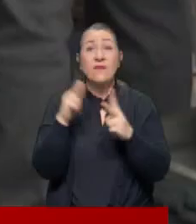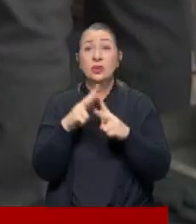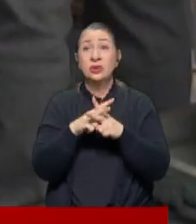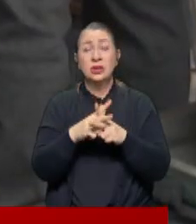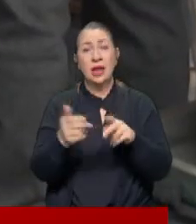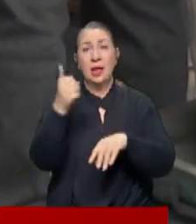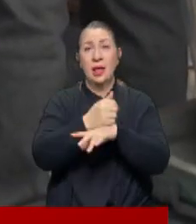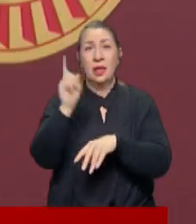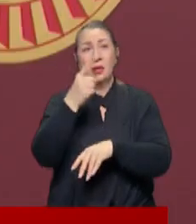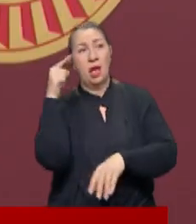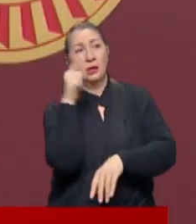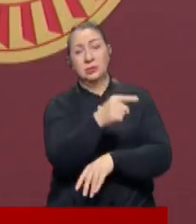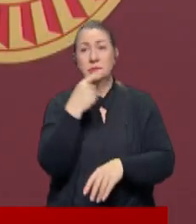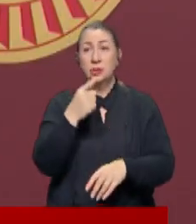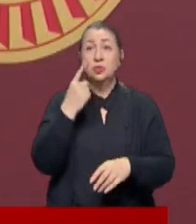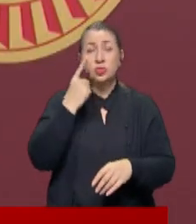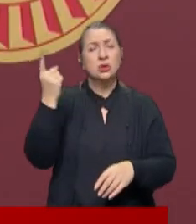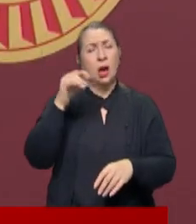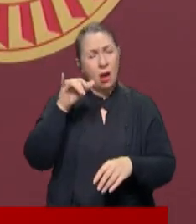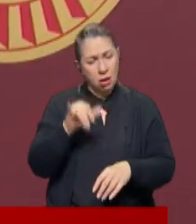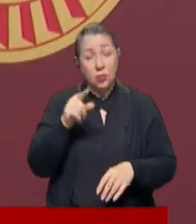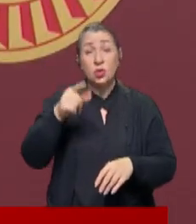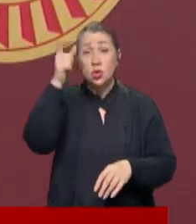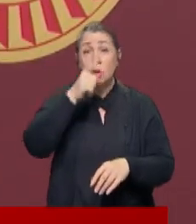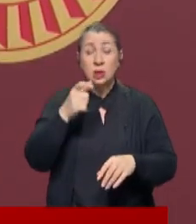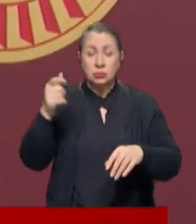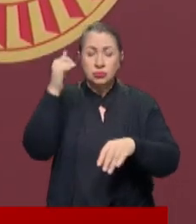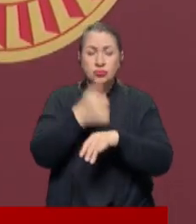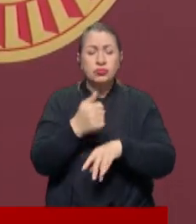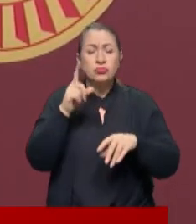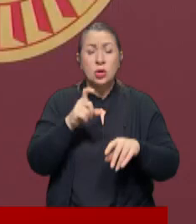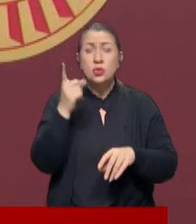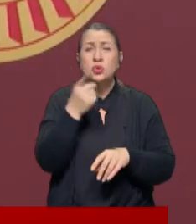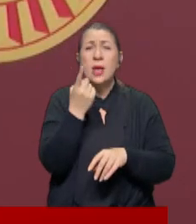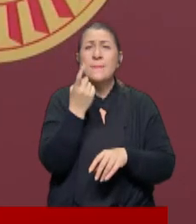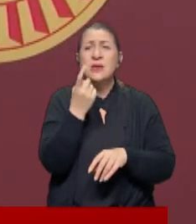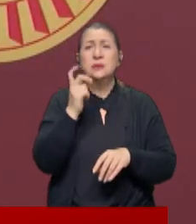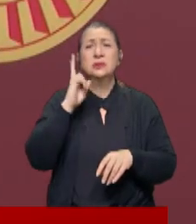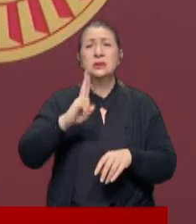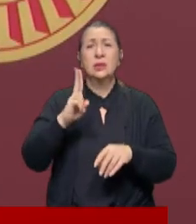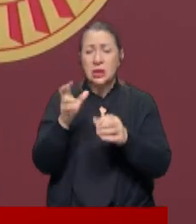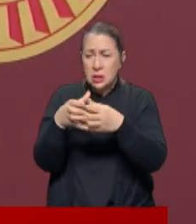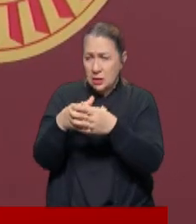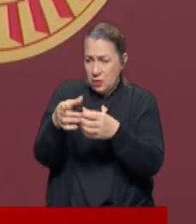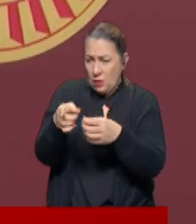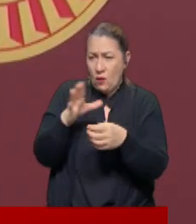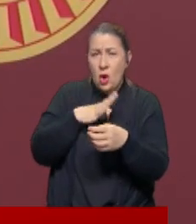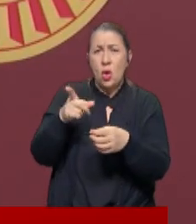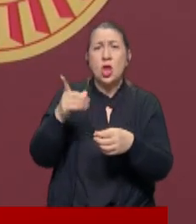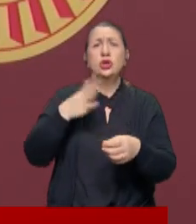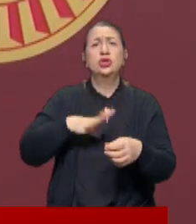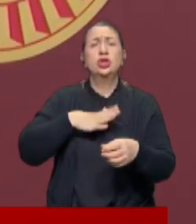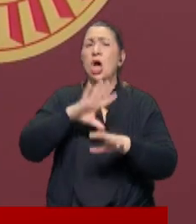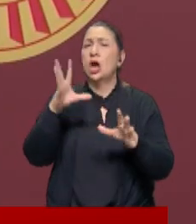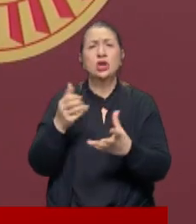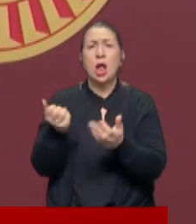faturasını iktidara kesti. Cumhurbaşkanı haklı. Bu memleketin tepesine çökmüş %1'lik zengin bir azgın azınlık var. Onlar istedikleri